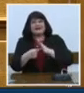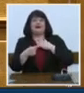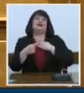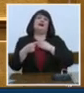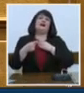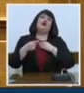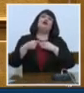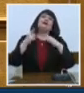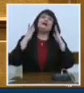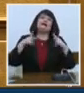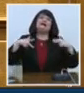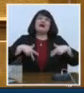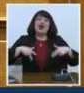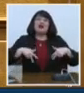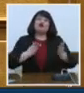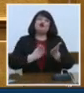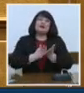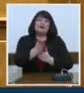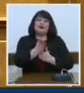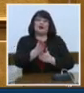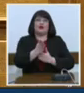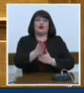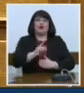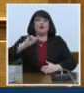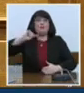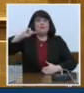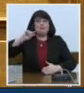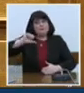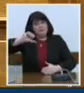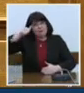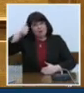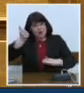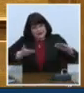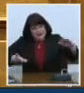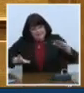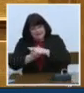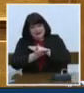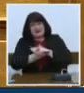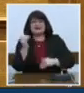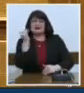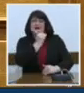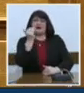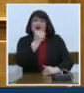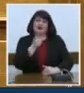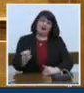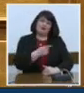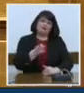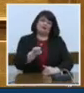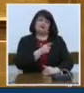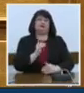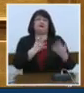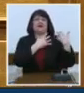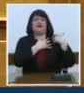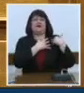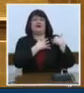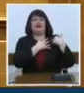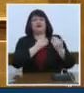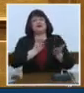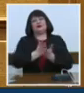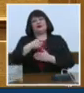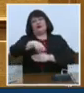αρμοδιότητα. Και με την πρώτη μήνυση η υπόθεση έφτασε ταχύτατα στα χέρια της